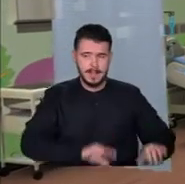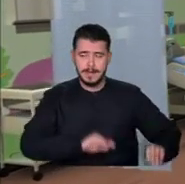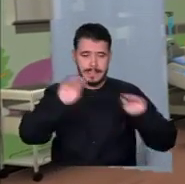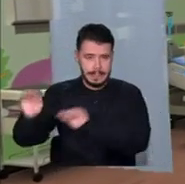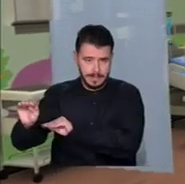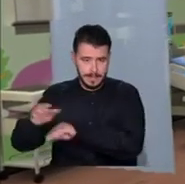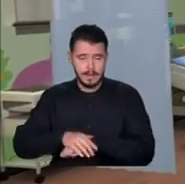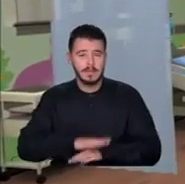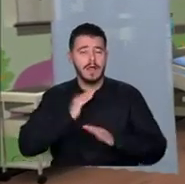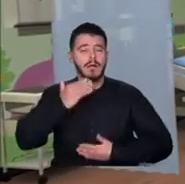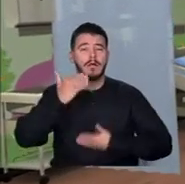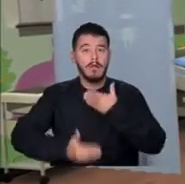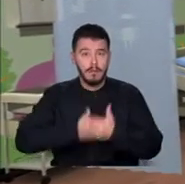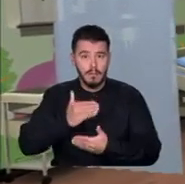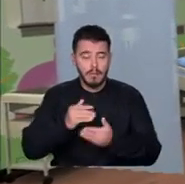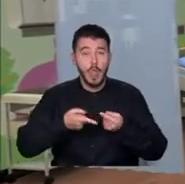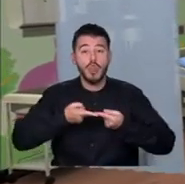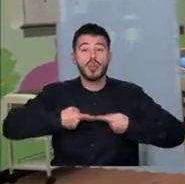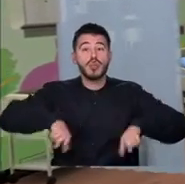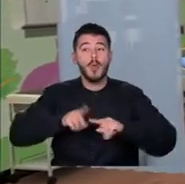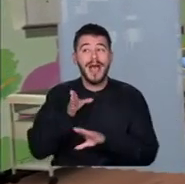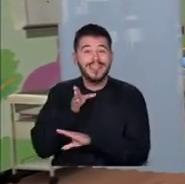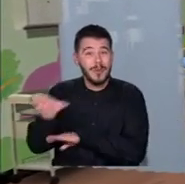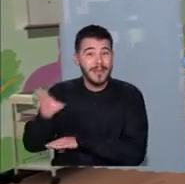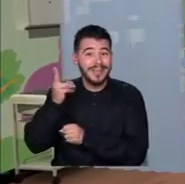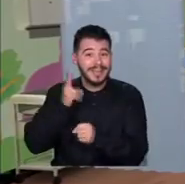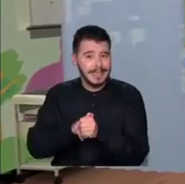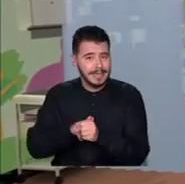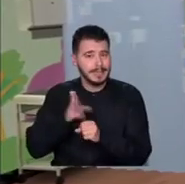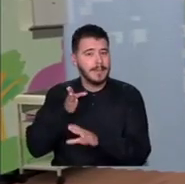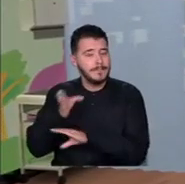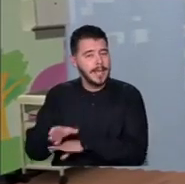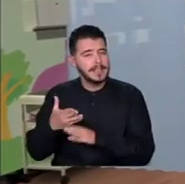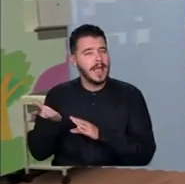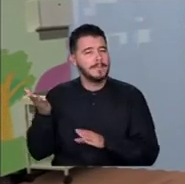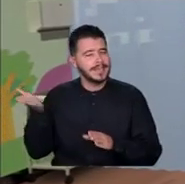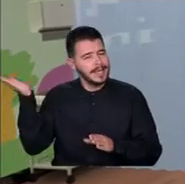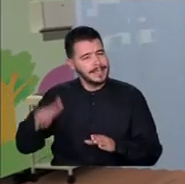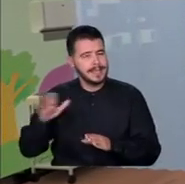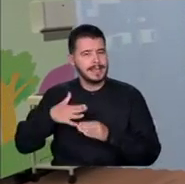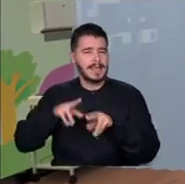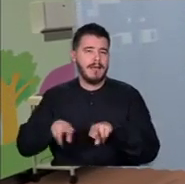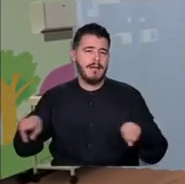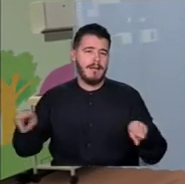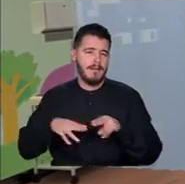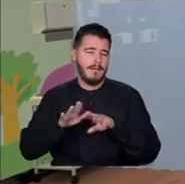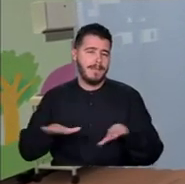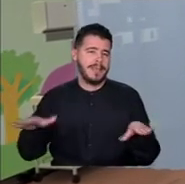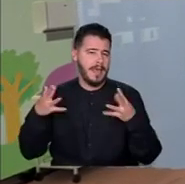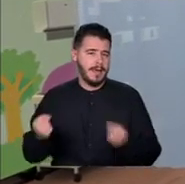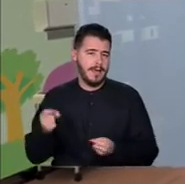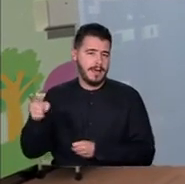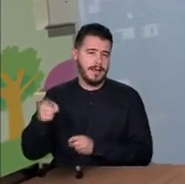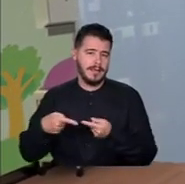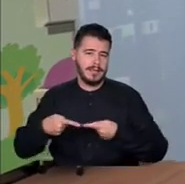παιδί χάνει τη ζωή του σε ένα θάλαμο, στον οποίο βρίσκονται και άλλα παιδιά. Δεν είναι μόνη η μητέρα με το παιδί, αλλά όπως μας